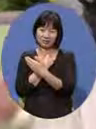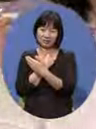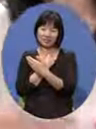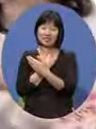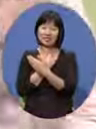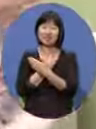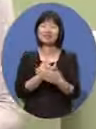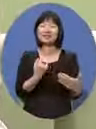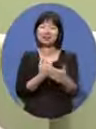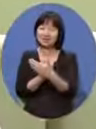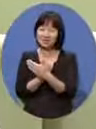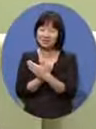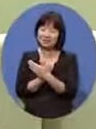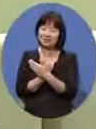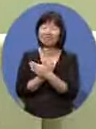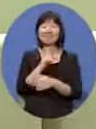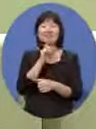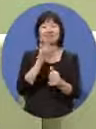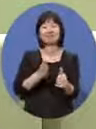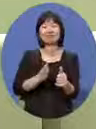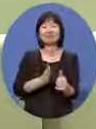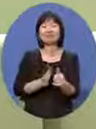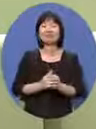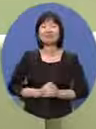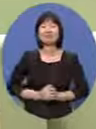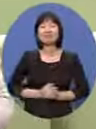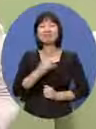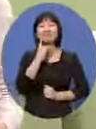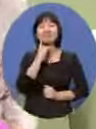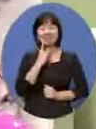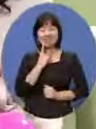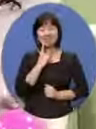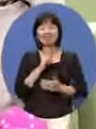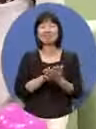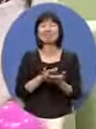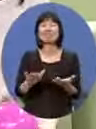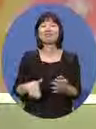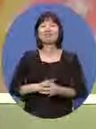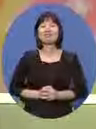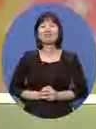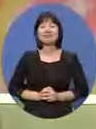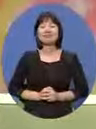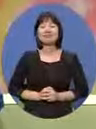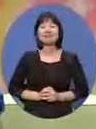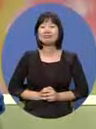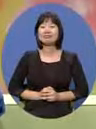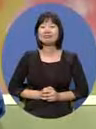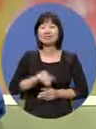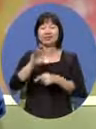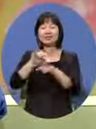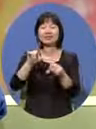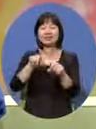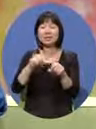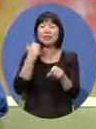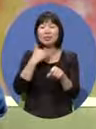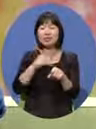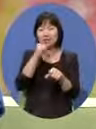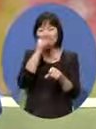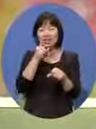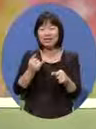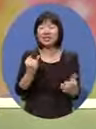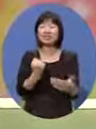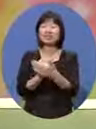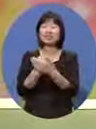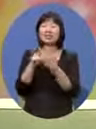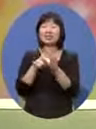네, 안아주세요. 네네. 야, 네, 부럽습니다. 부럽다 정말. 방송 시간이 부러워. 부족해도